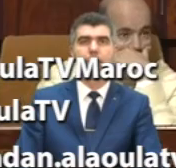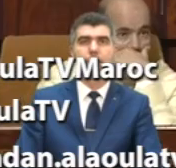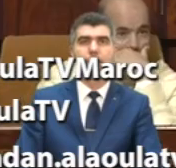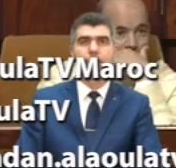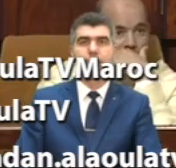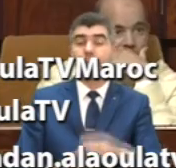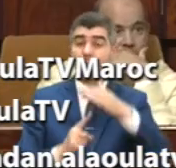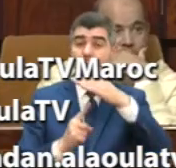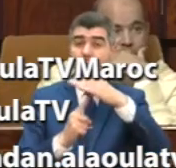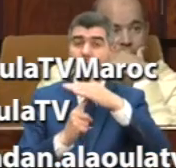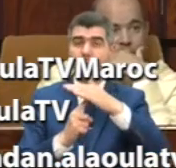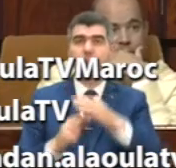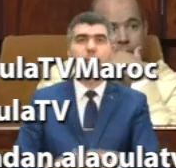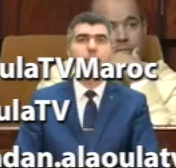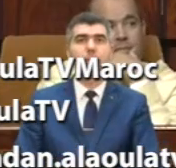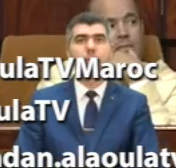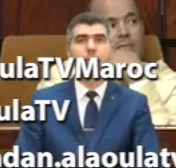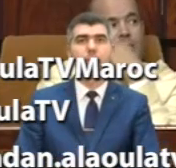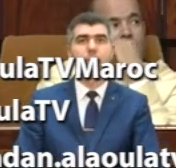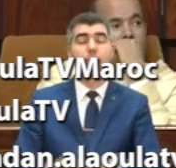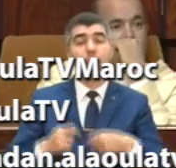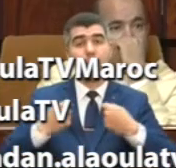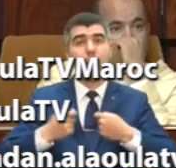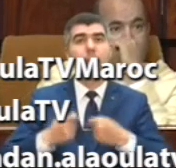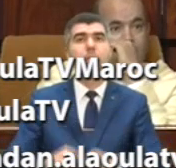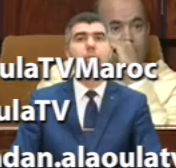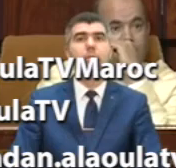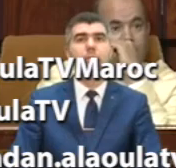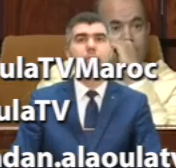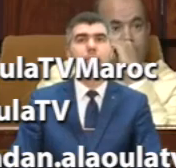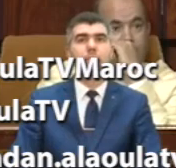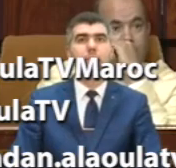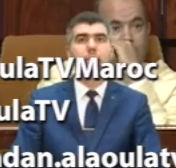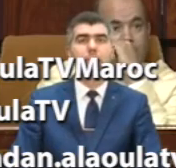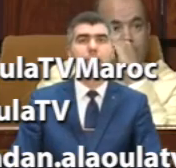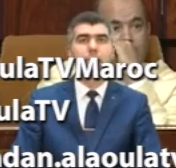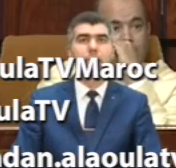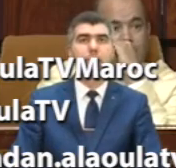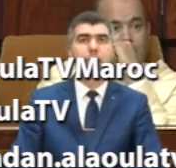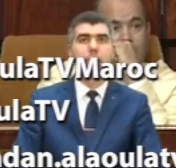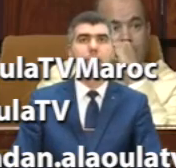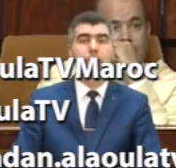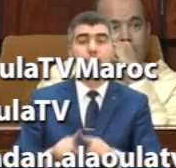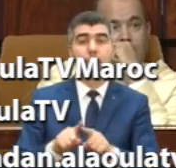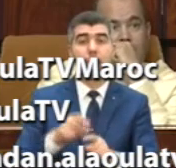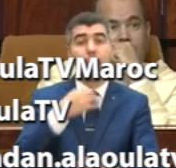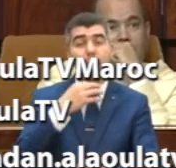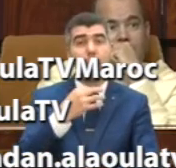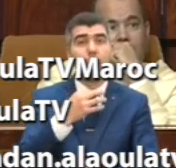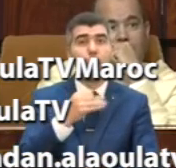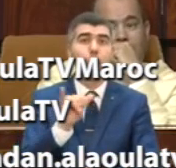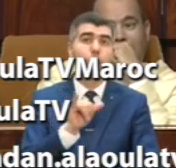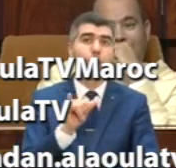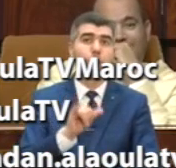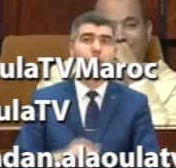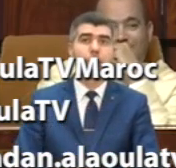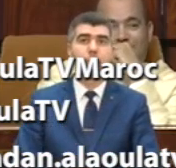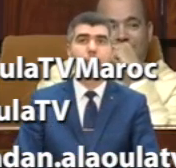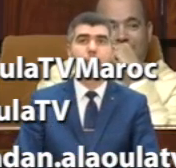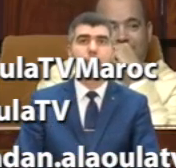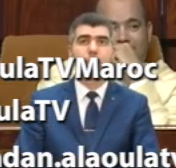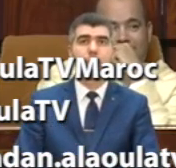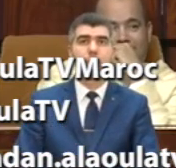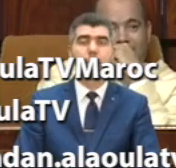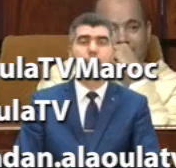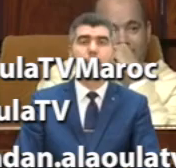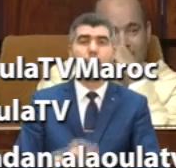السيدة الرئيسة، الحقيقة اش غنقول لك؟ قولي. لا حول